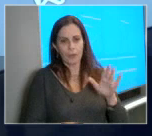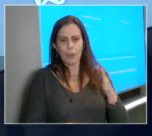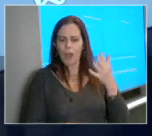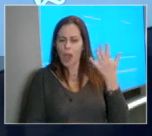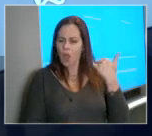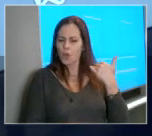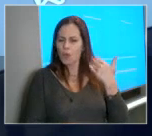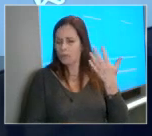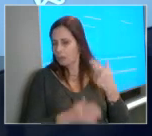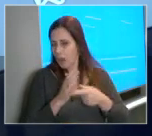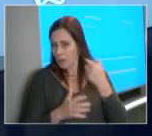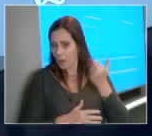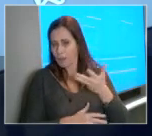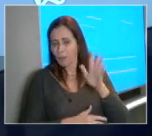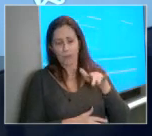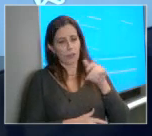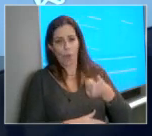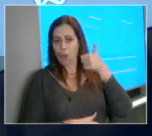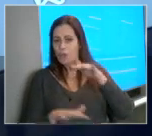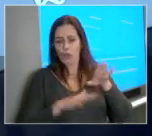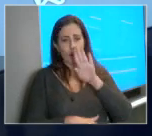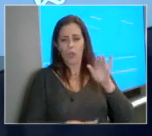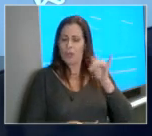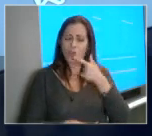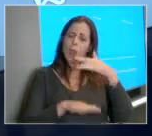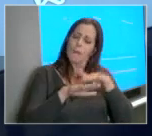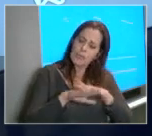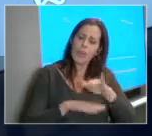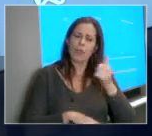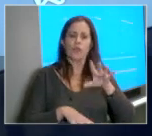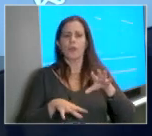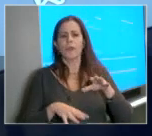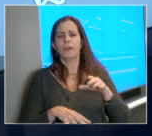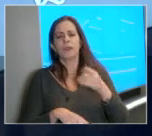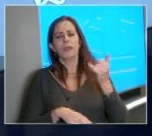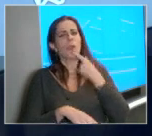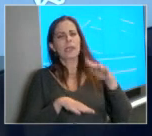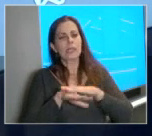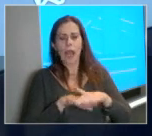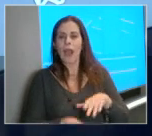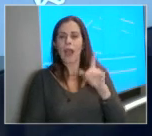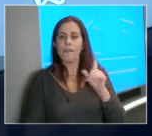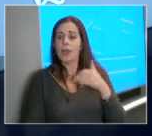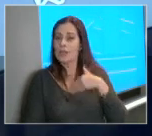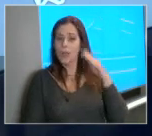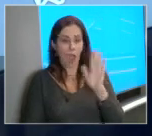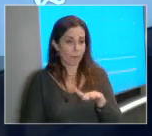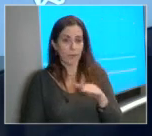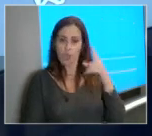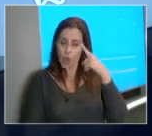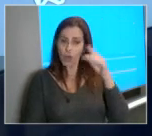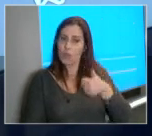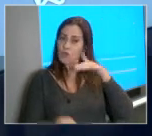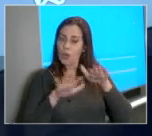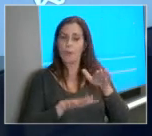אחת נגד אוכלוסיות, ואפילו ראש הממשלה, נכון שהוא התנצל, ונכון שתמיד מוכנה הודעת התנצלות. ואני גם יודע